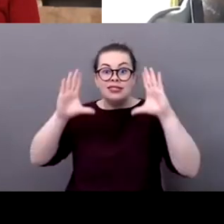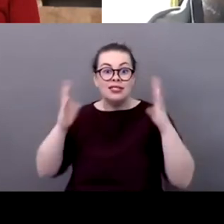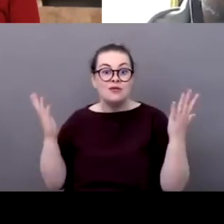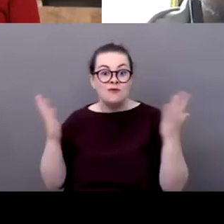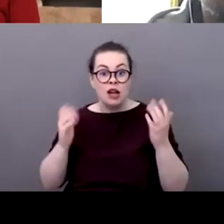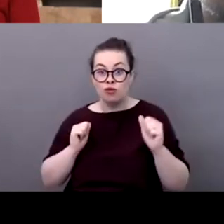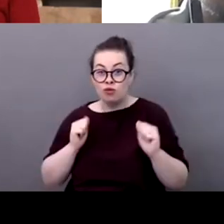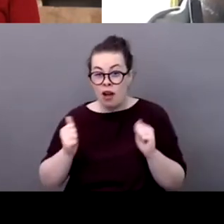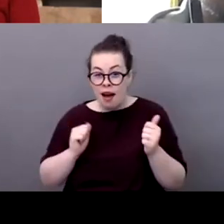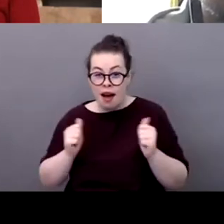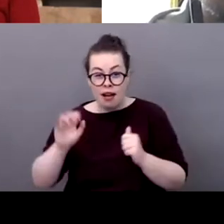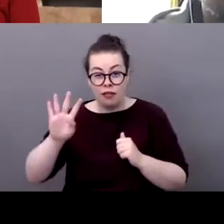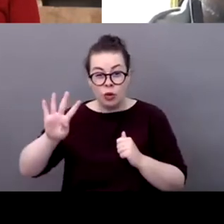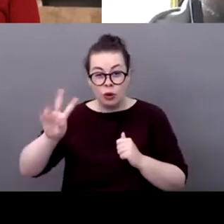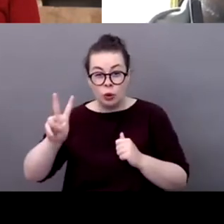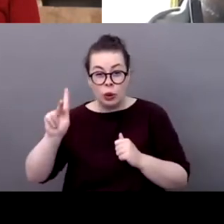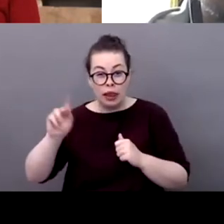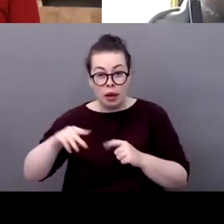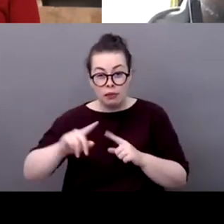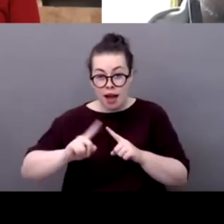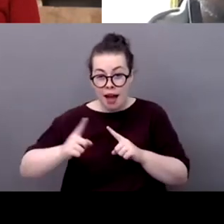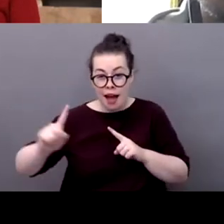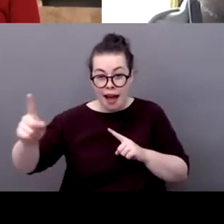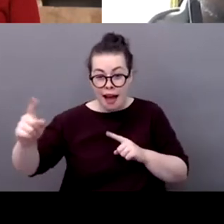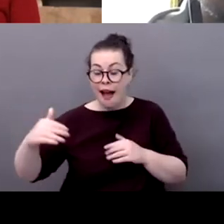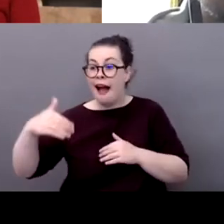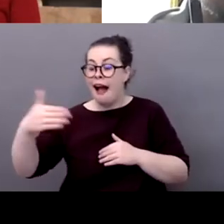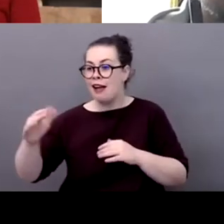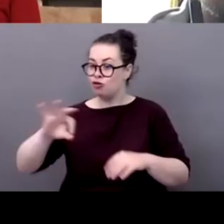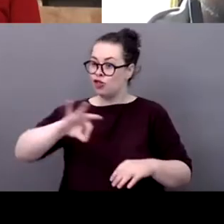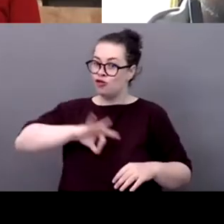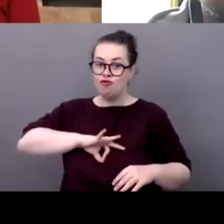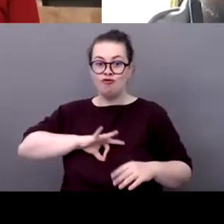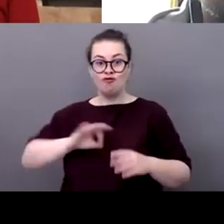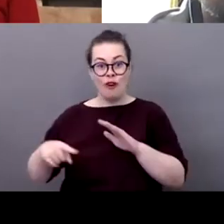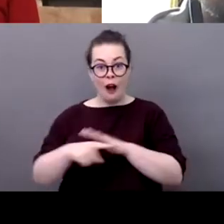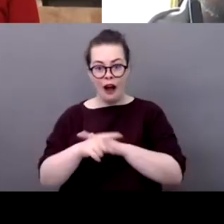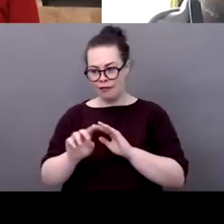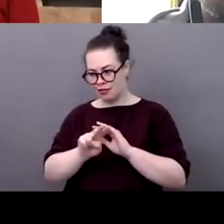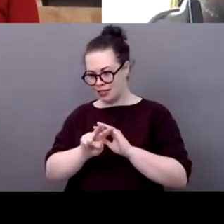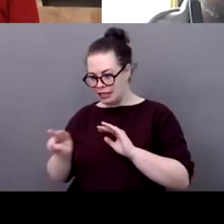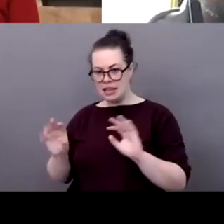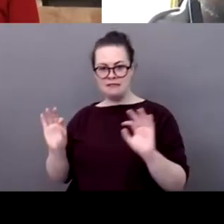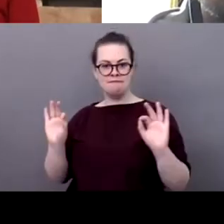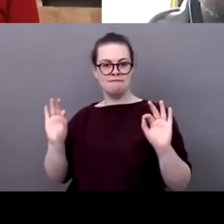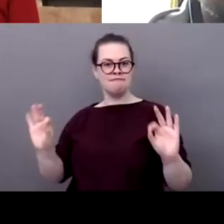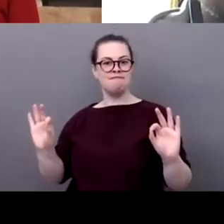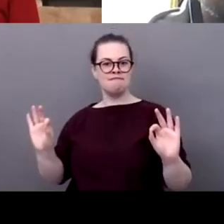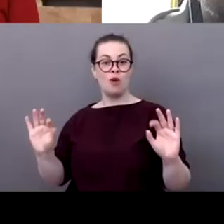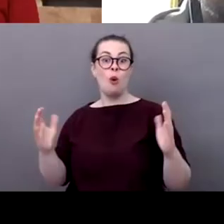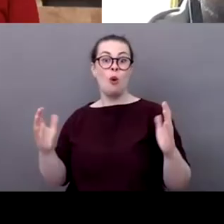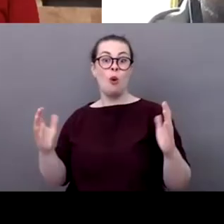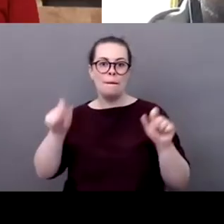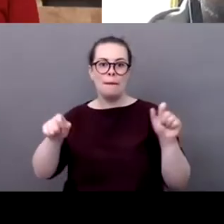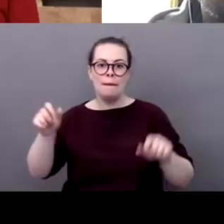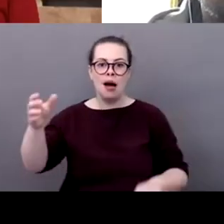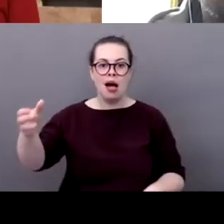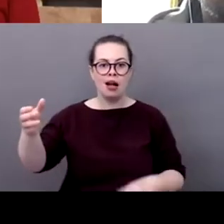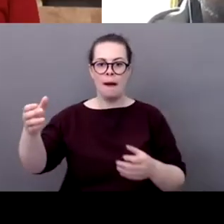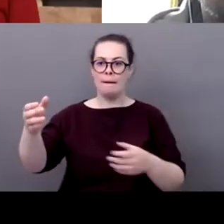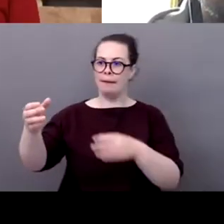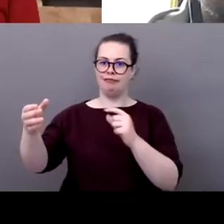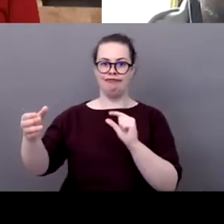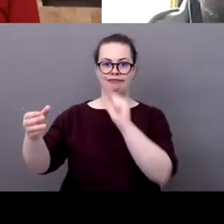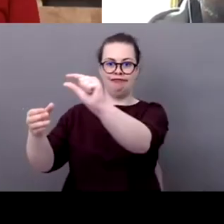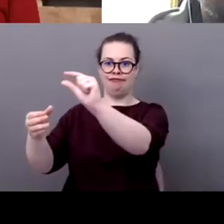rendre le contenant dans lequel on a pu boire, par exemple, c'est quelque chose qui est intéressant. Est-ce que c'est